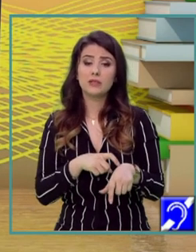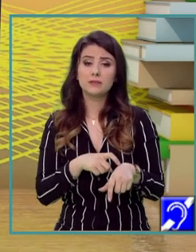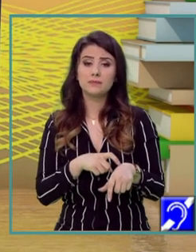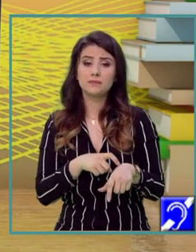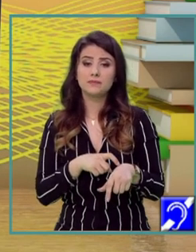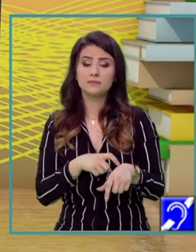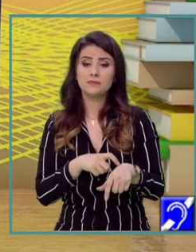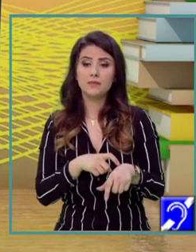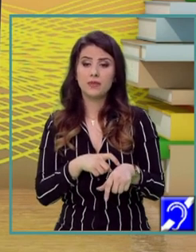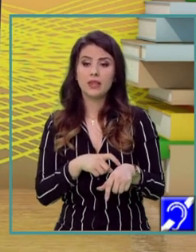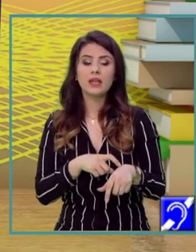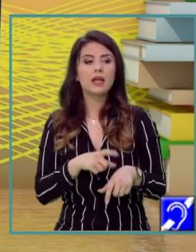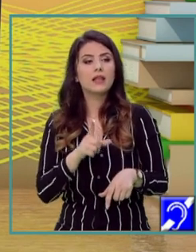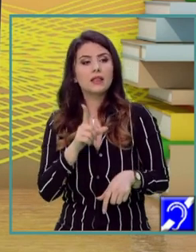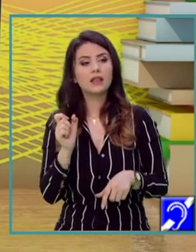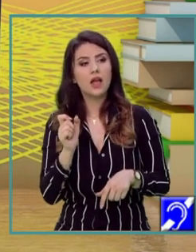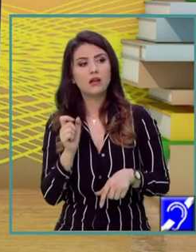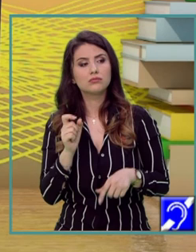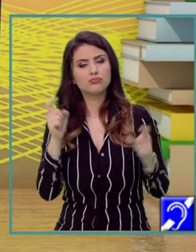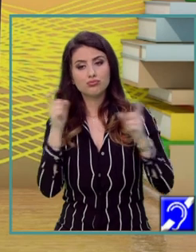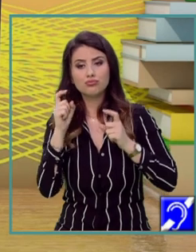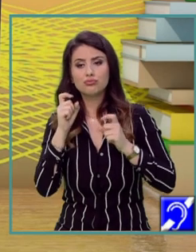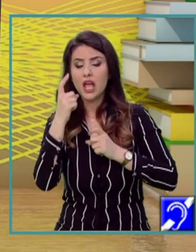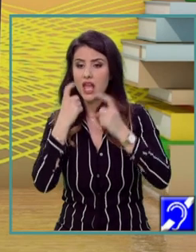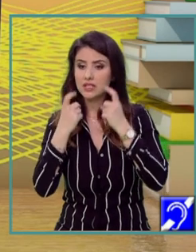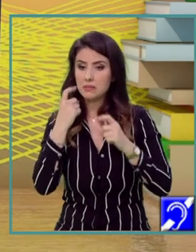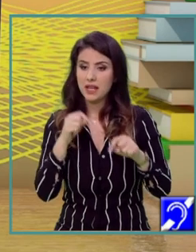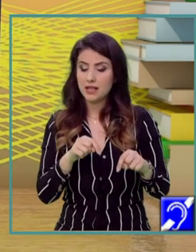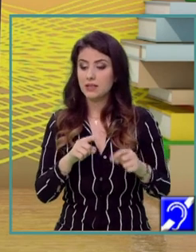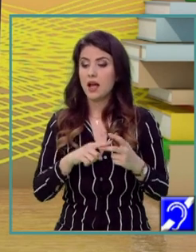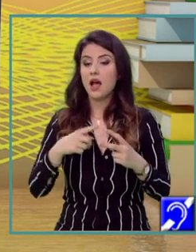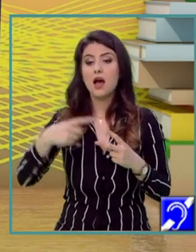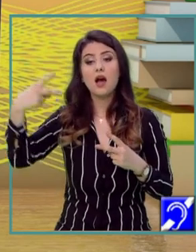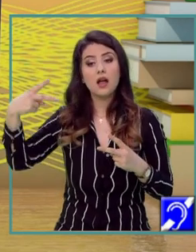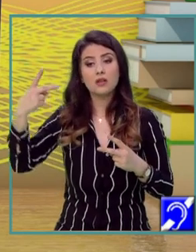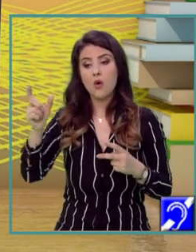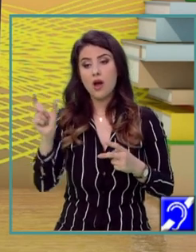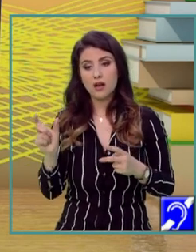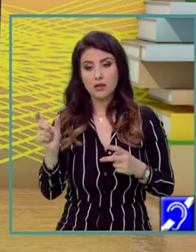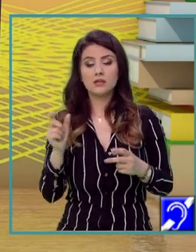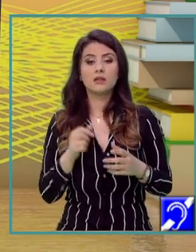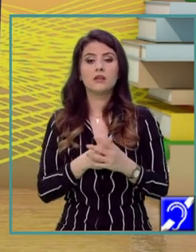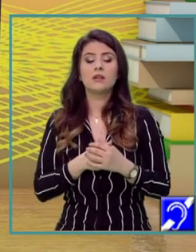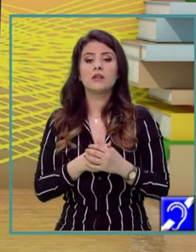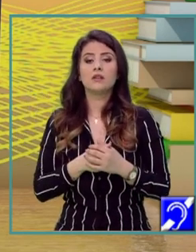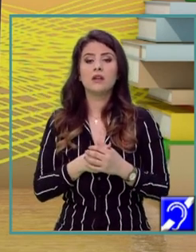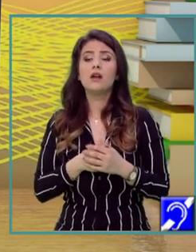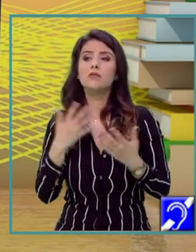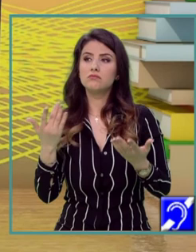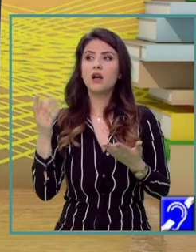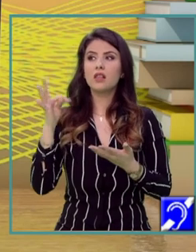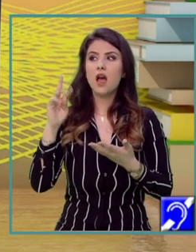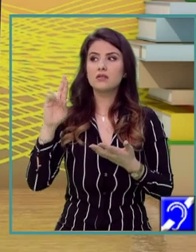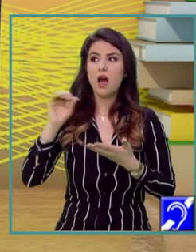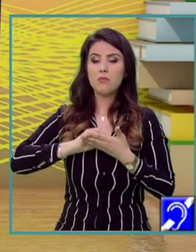de de de dureroasa experiență și copil al doilea diagonalele unui Testament un om capitolul creată